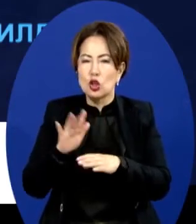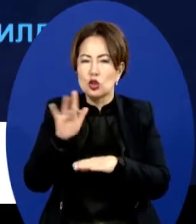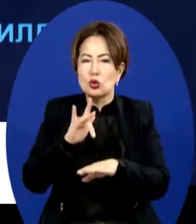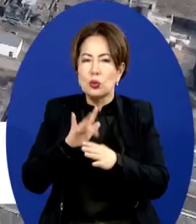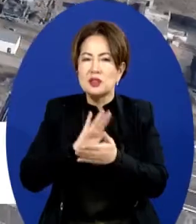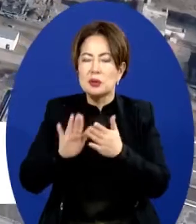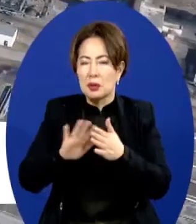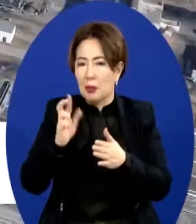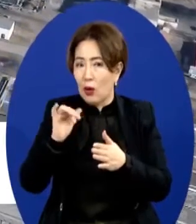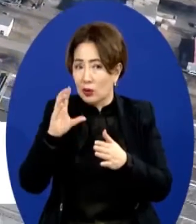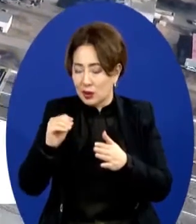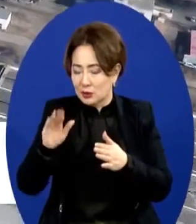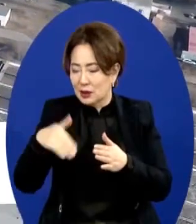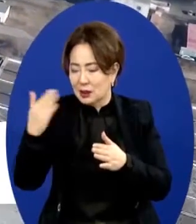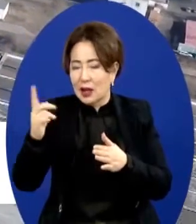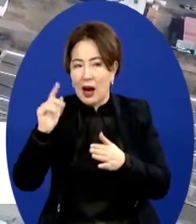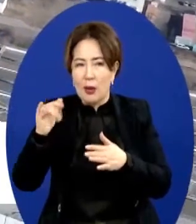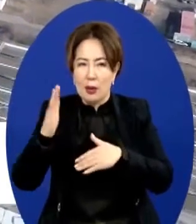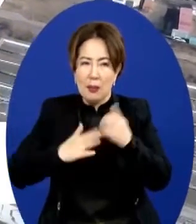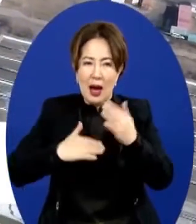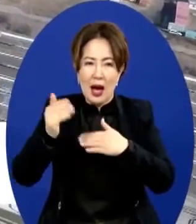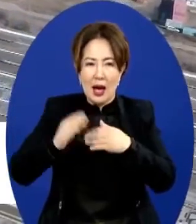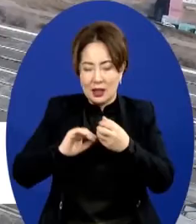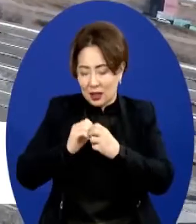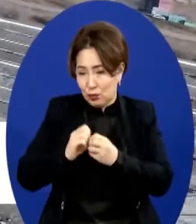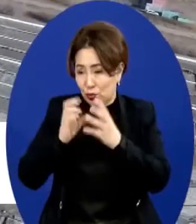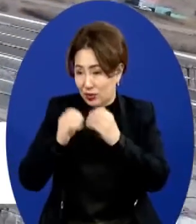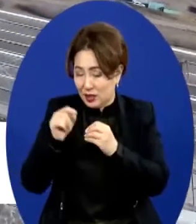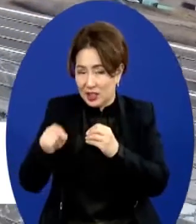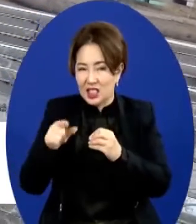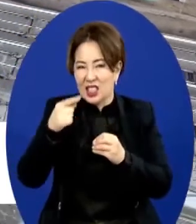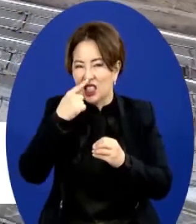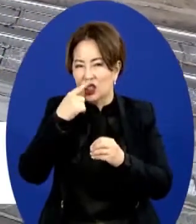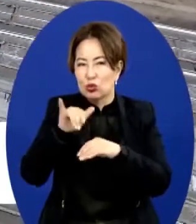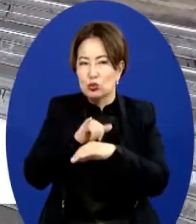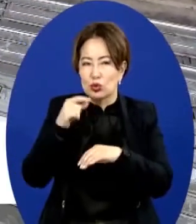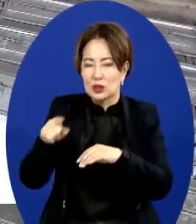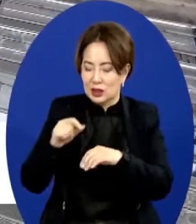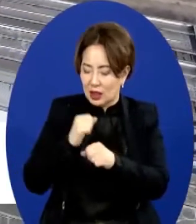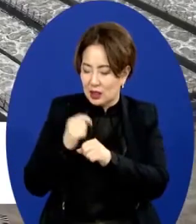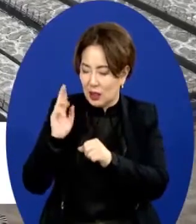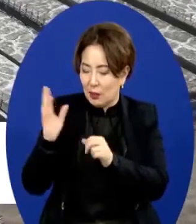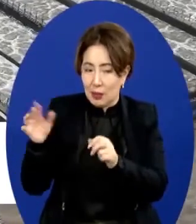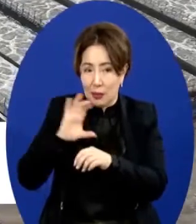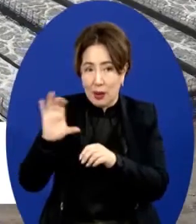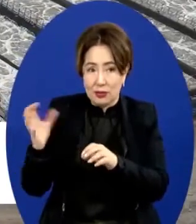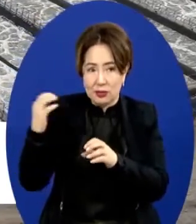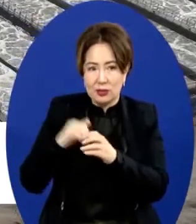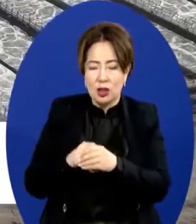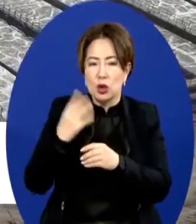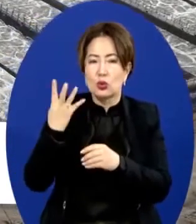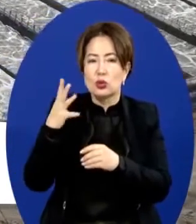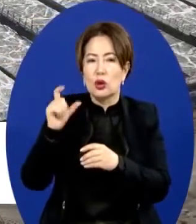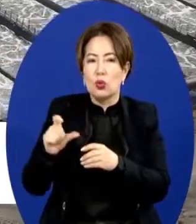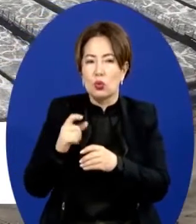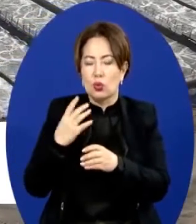ажил. Эрх хавраас барилга угсралтын ажлын үргэлжлэх эм бүтээн байгуулалтад бүгд найрамдах хятад улсын гүйцэтгэгч компани талаас 450